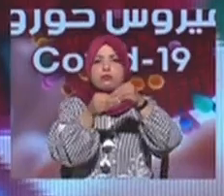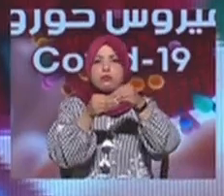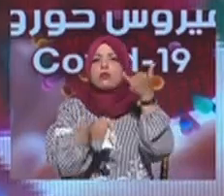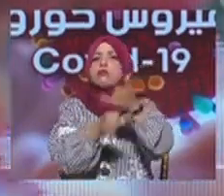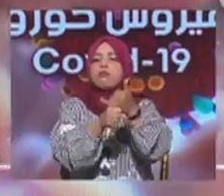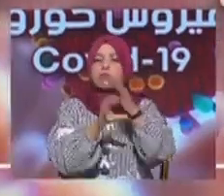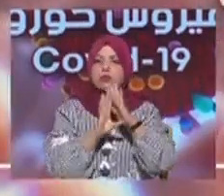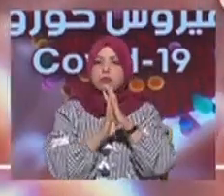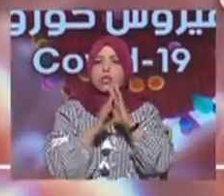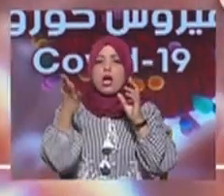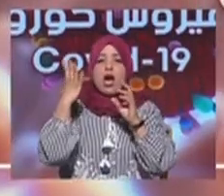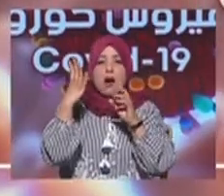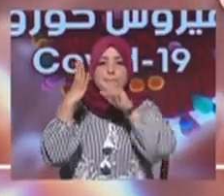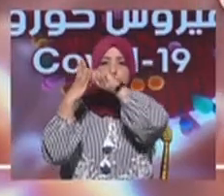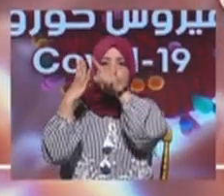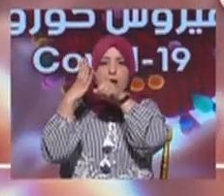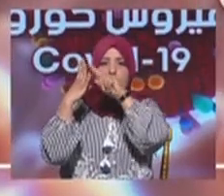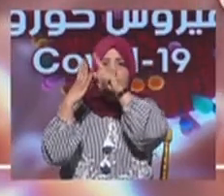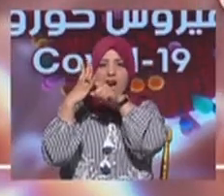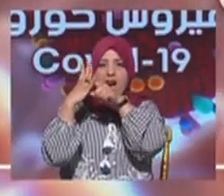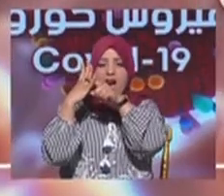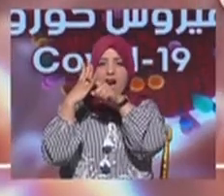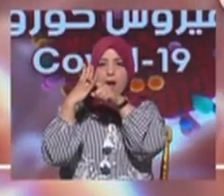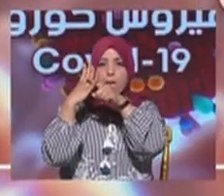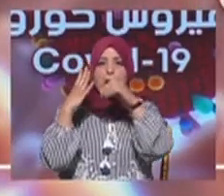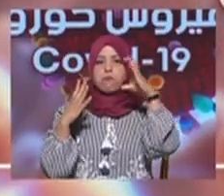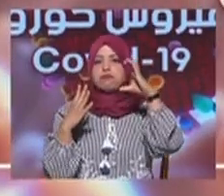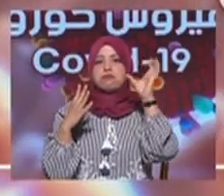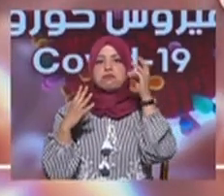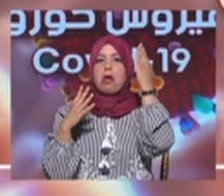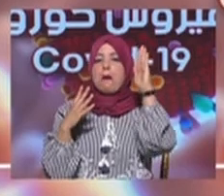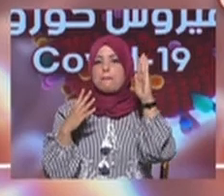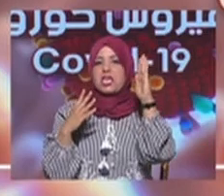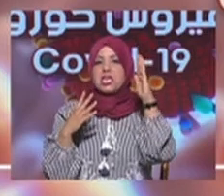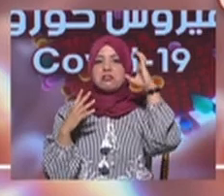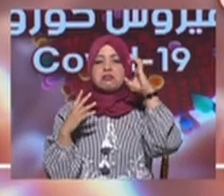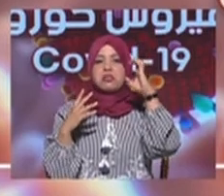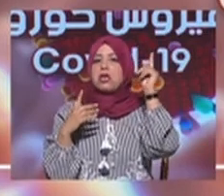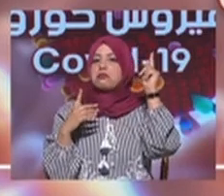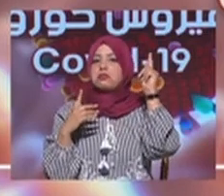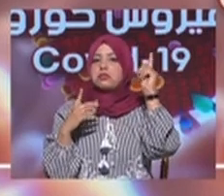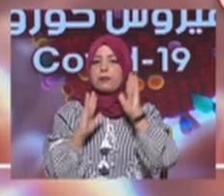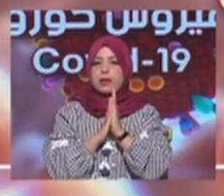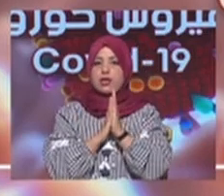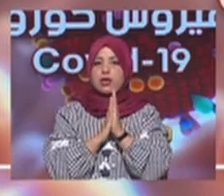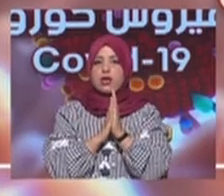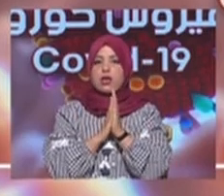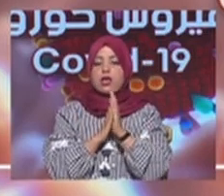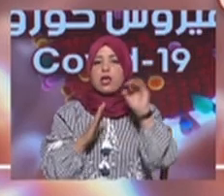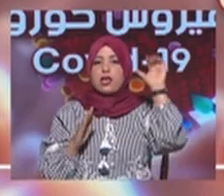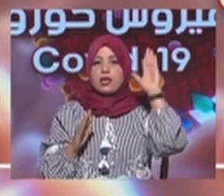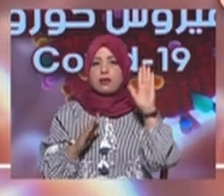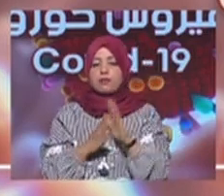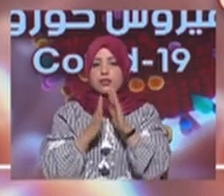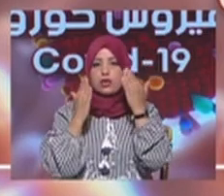هو متكون من 4 حروف كل حرف عنده لون نحن بالسيكونساج نسميوه الا سي تي جي كل حرف